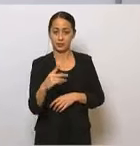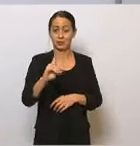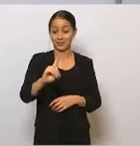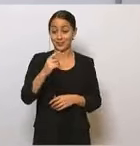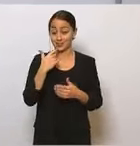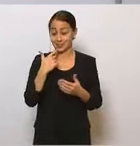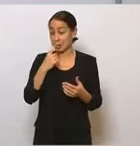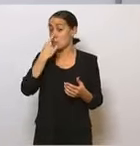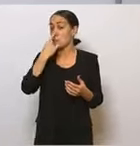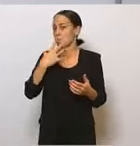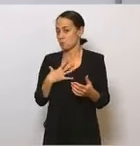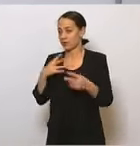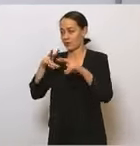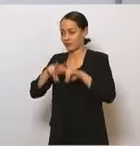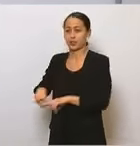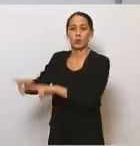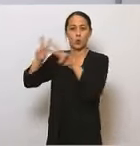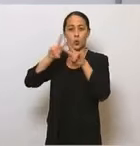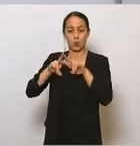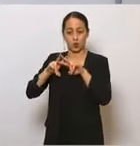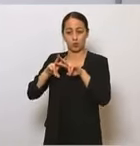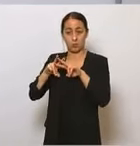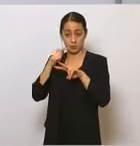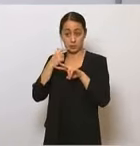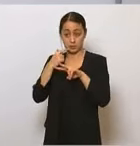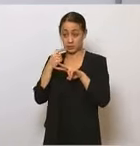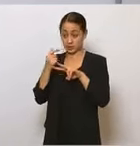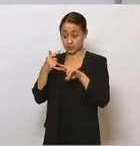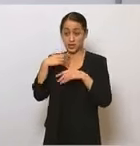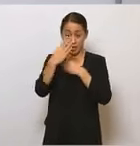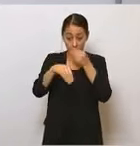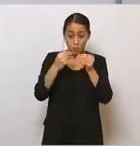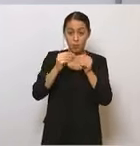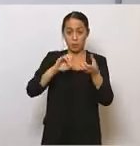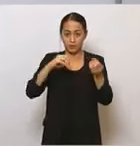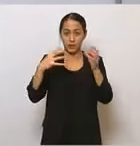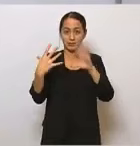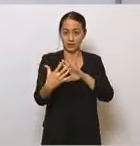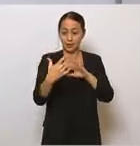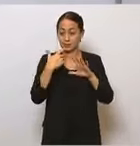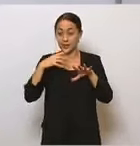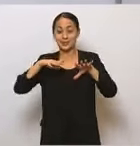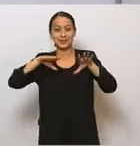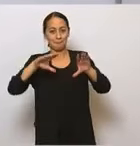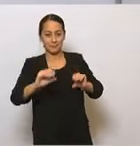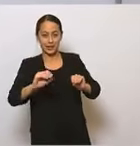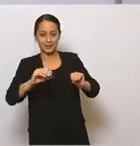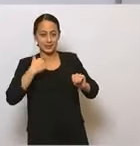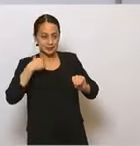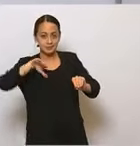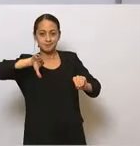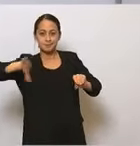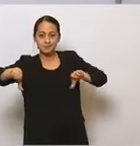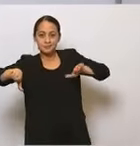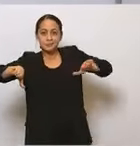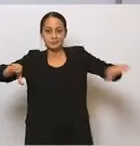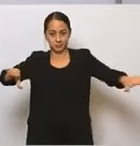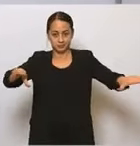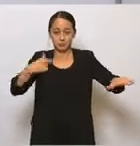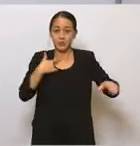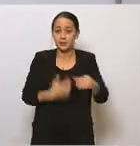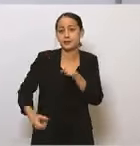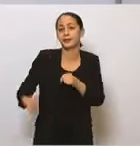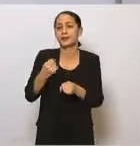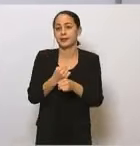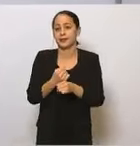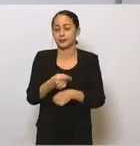façonner une troisième voie, en tout cas sa propre voie dans le monde de l'Internet, ce qui est absolument essentiel. Et j'ajouterais autre chose, c'est que nous avons des